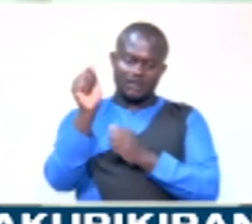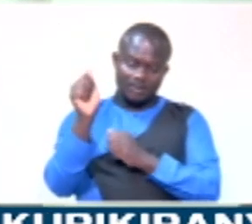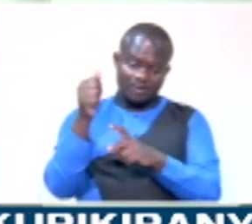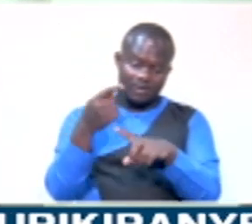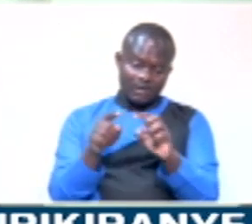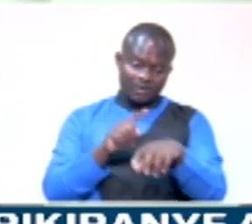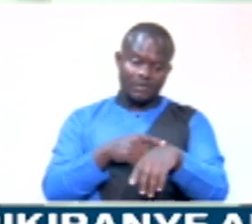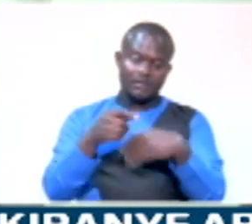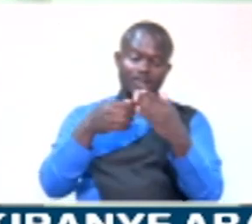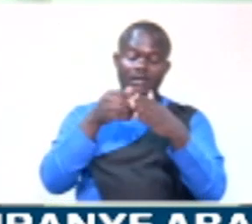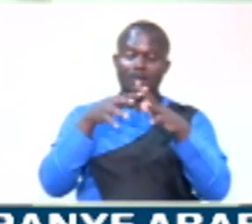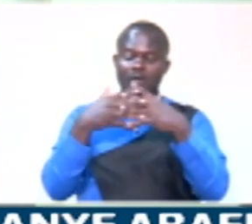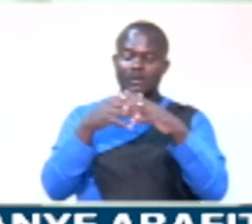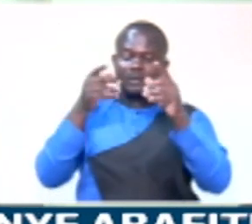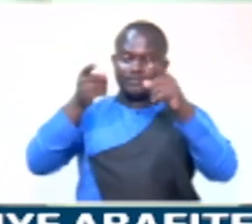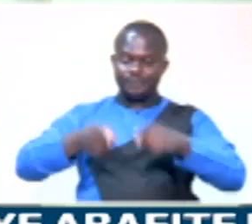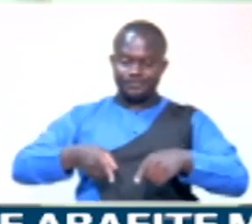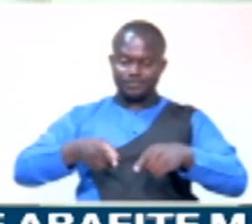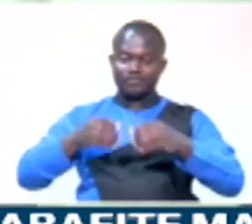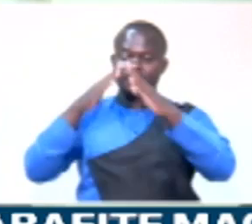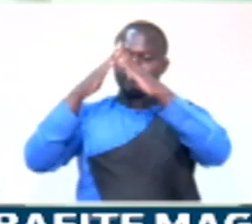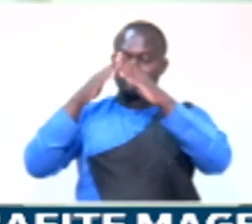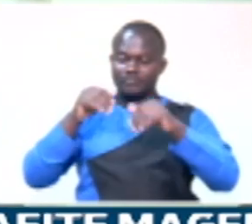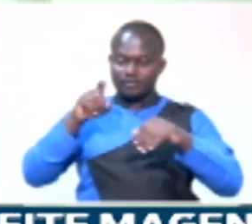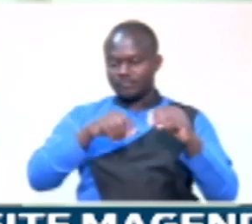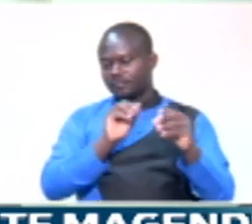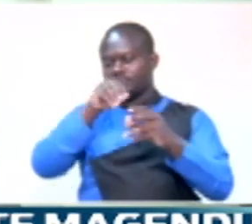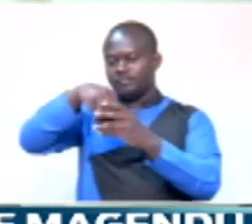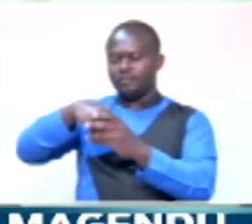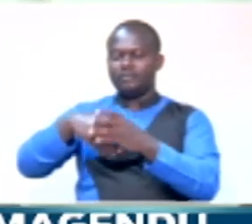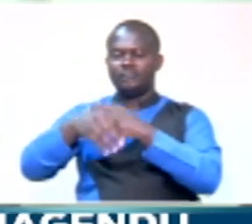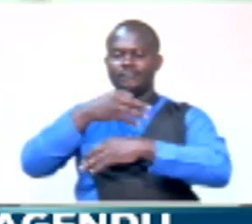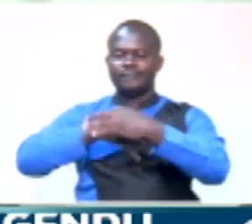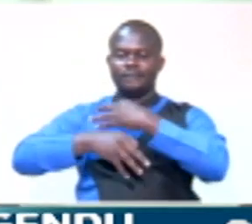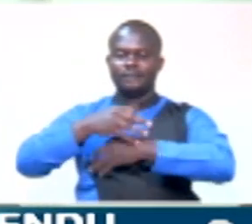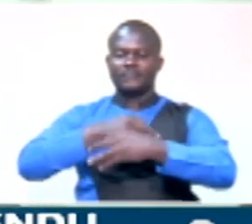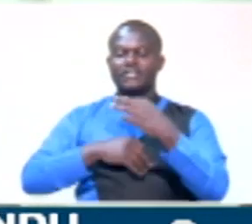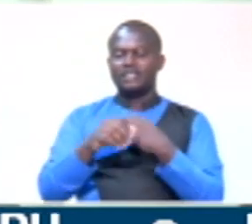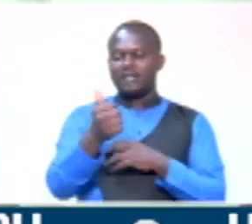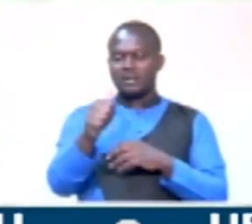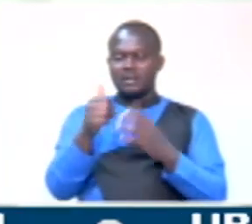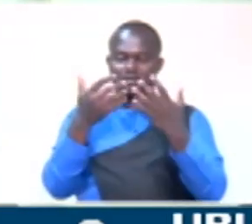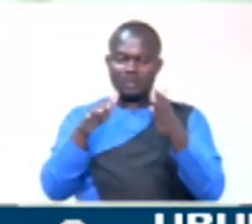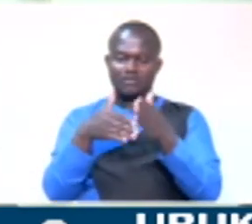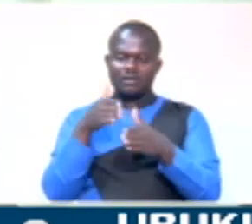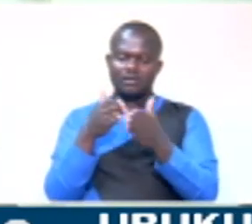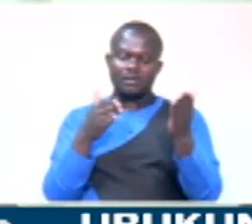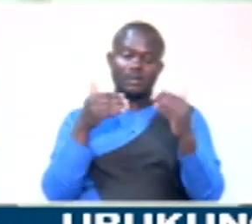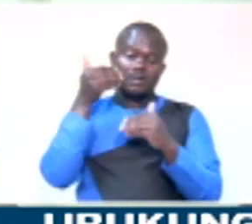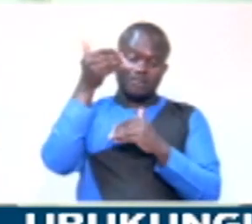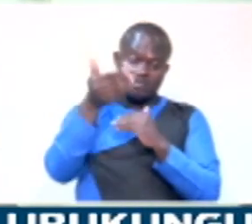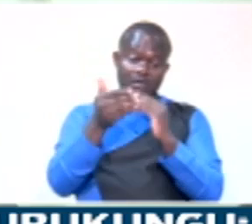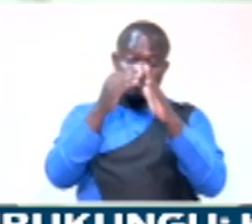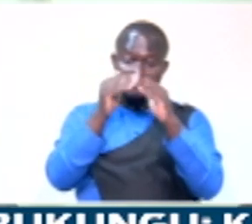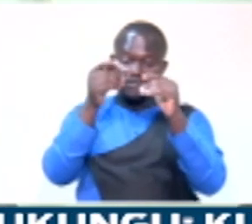ariko igihe imashini zahageraga inyubako zigomba kujya muri urwo ruganda zari zitararangijwe. Nyuma y'uko